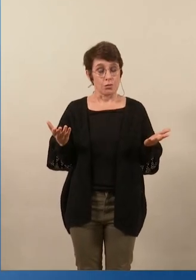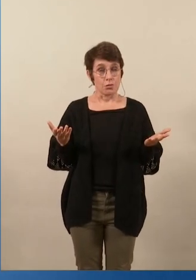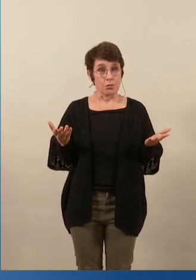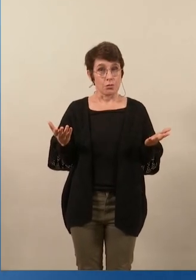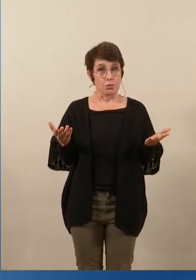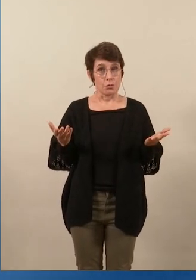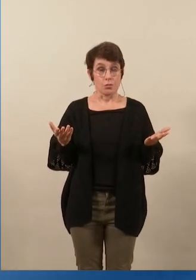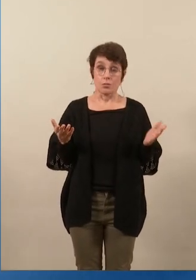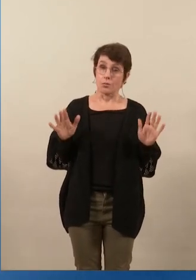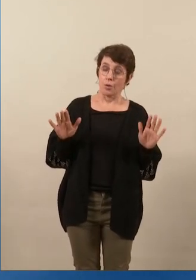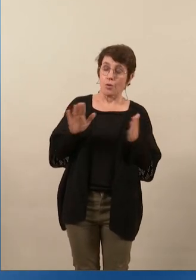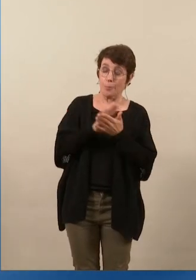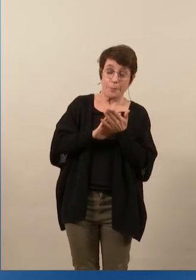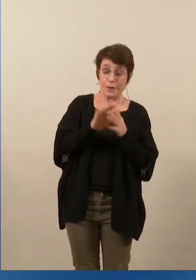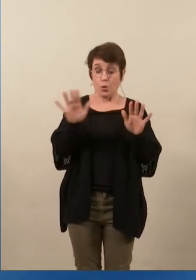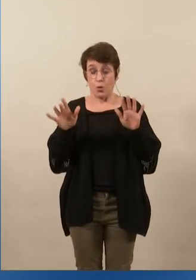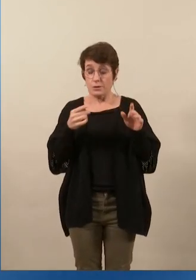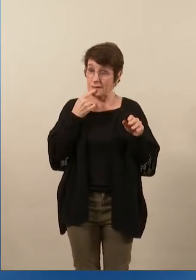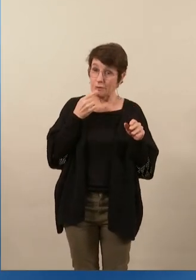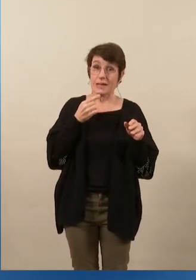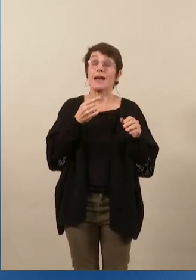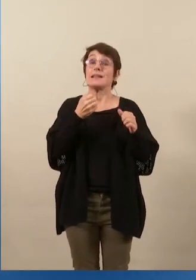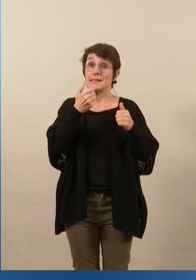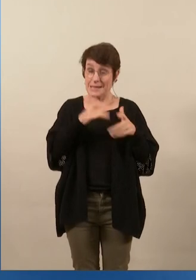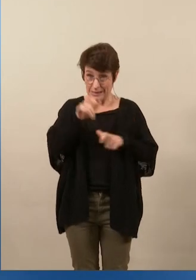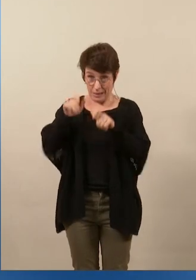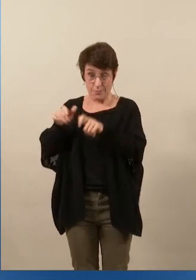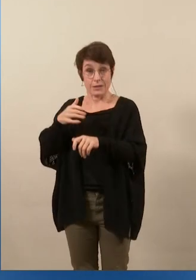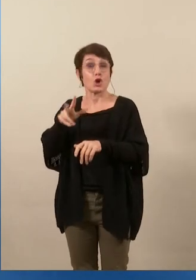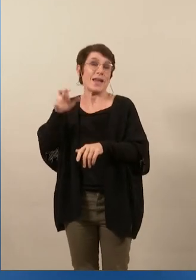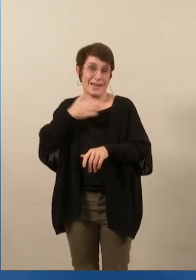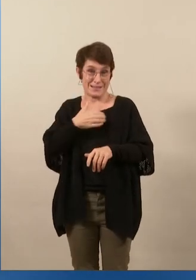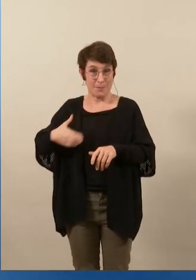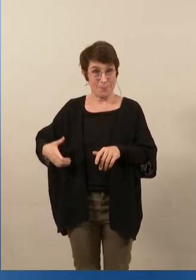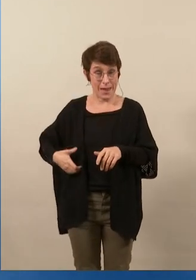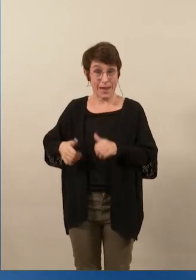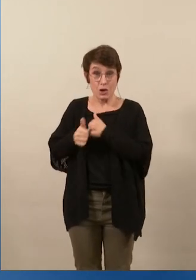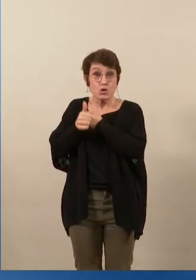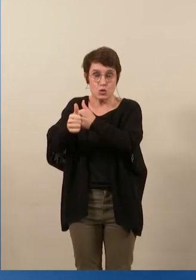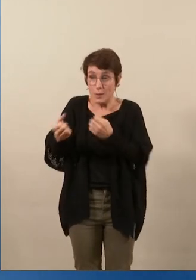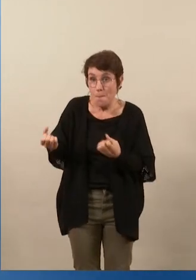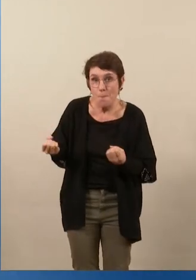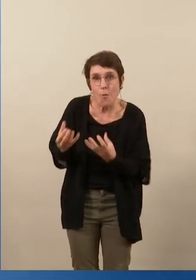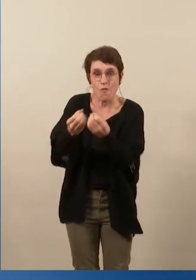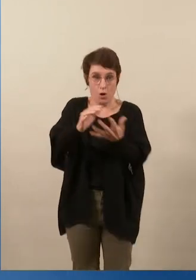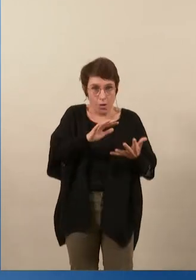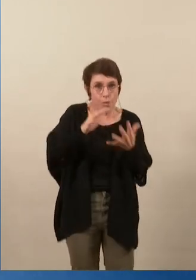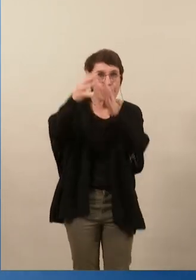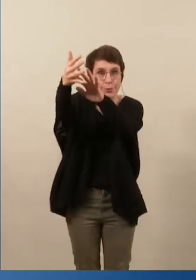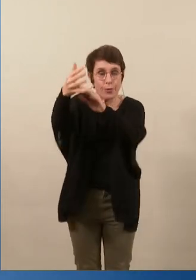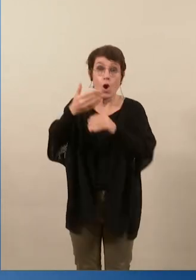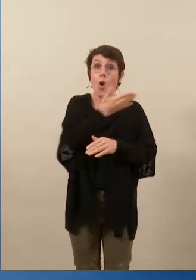subissent certains pardon sont acteurs des TR des transitions d'autres les subissent vous vous êtes plutôt du camp de ceux qui